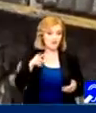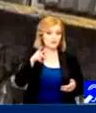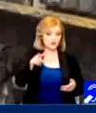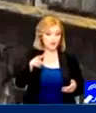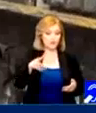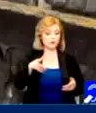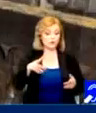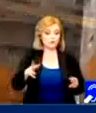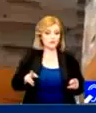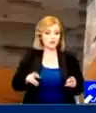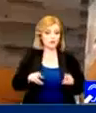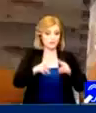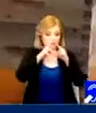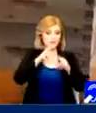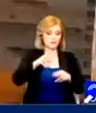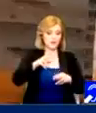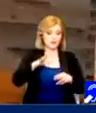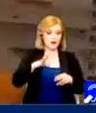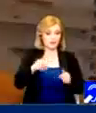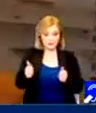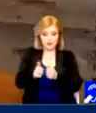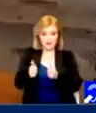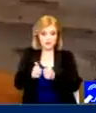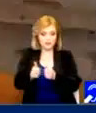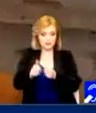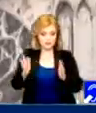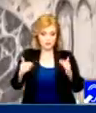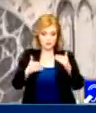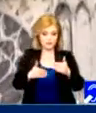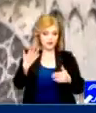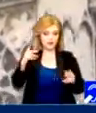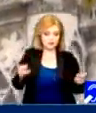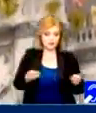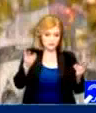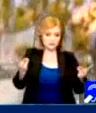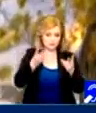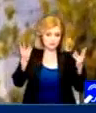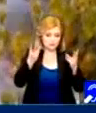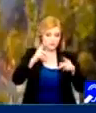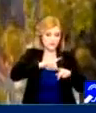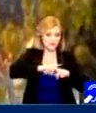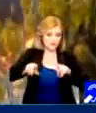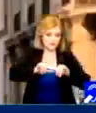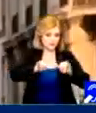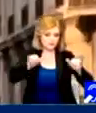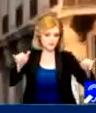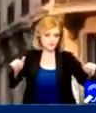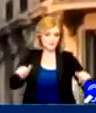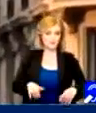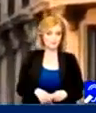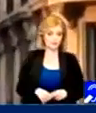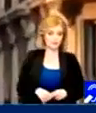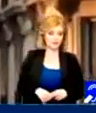în sacristie la aproximativ 30 de metri de turlă. Când focul a izbucnit, flăcările s-au întins cu repeziciune, iar fumul gros a cuprins